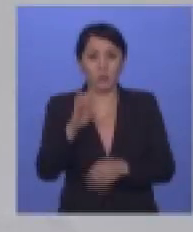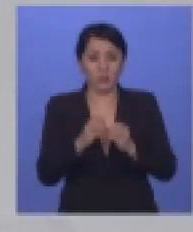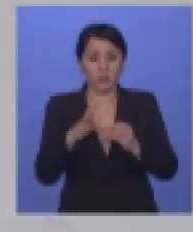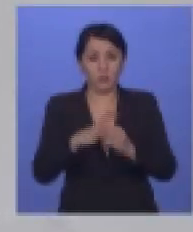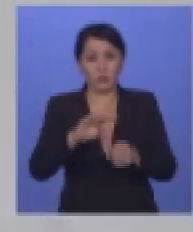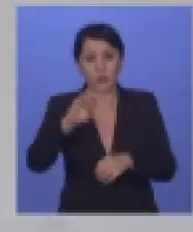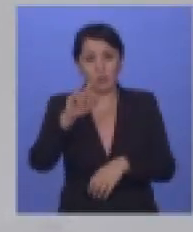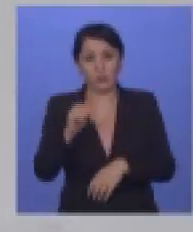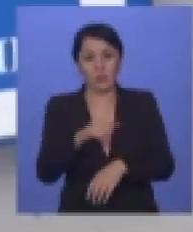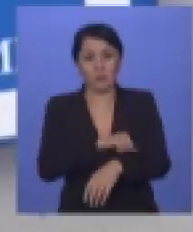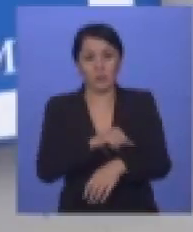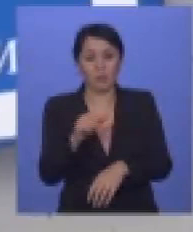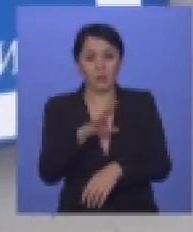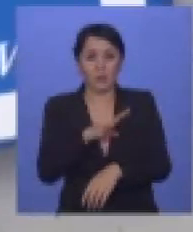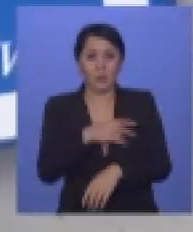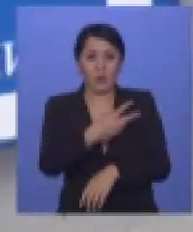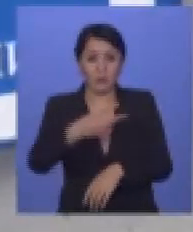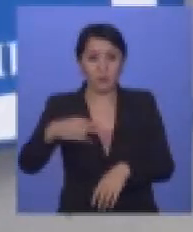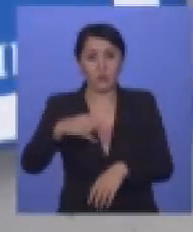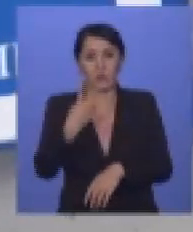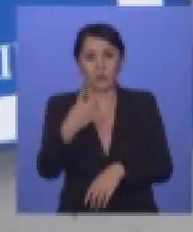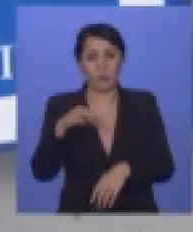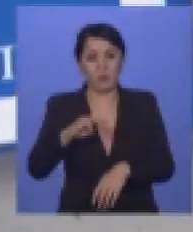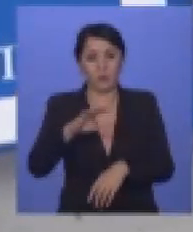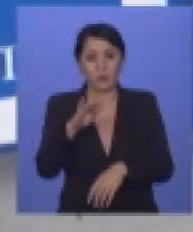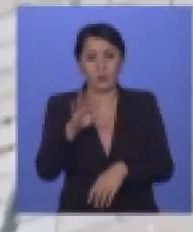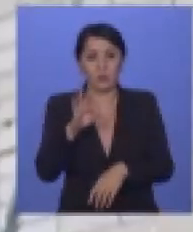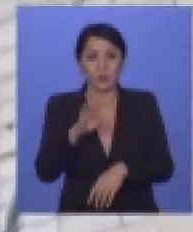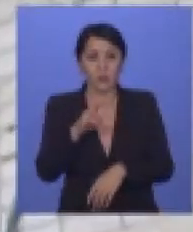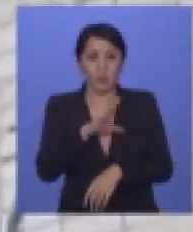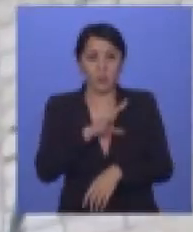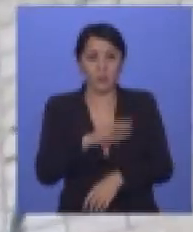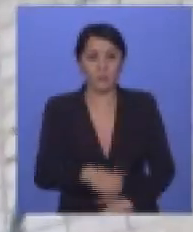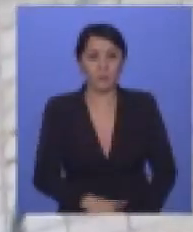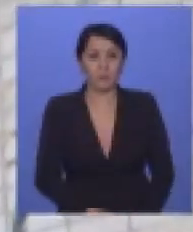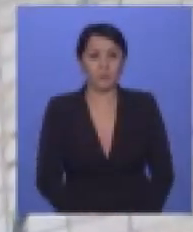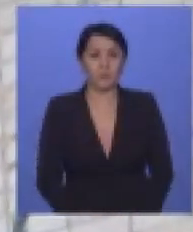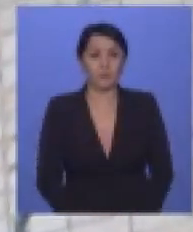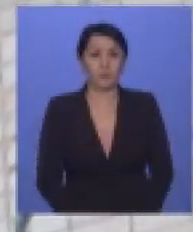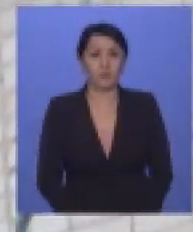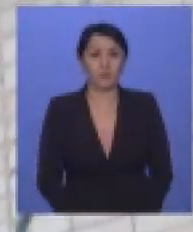414 килограммов наркотиков. Из них свыше 2 килограммов синтетических. Анна Федорович при содействии пресс-службы департамента полиции.